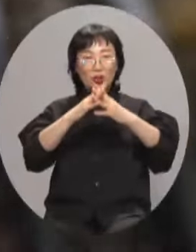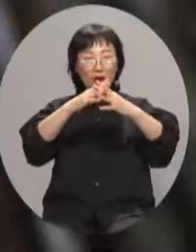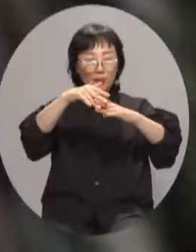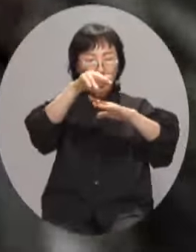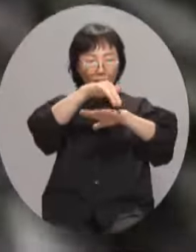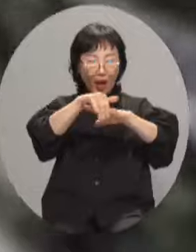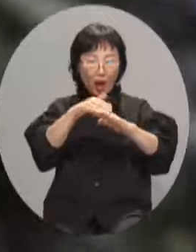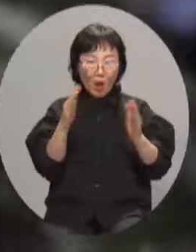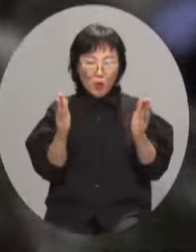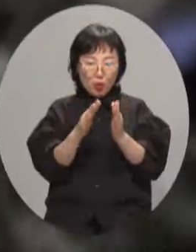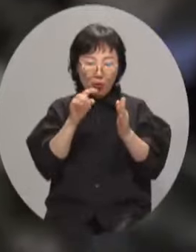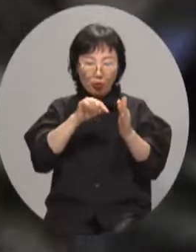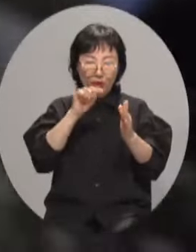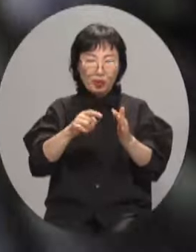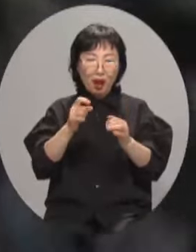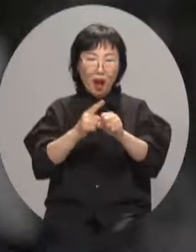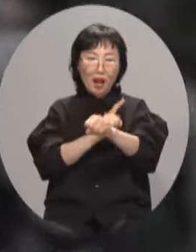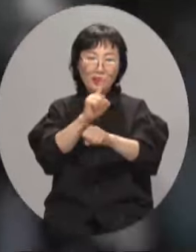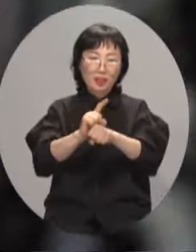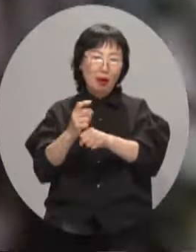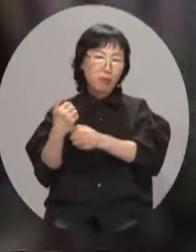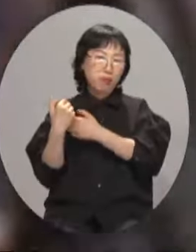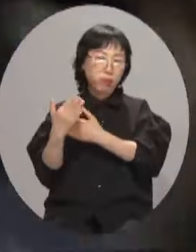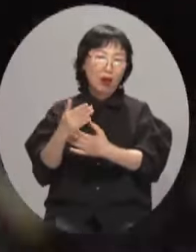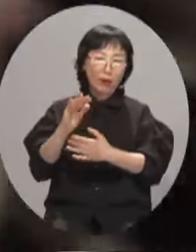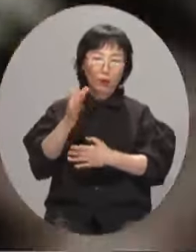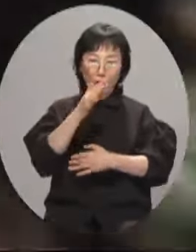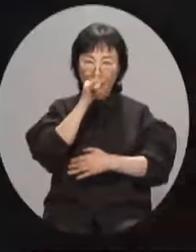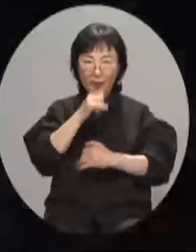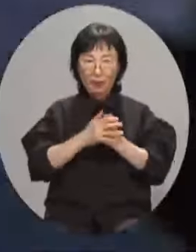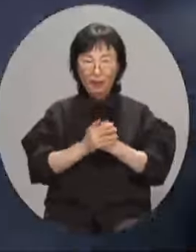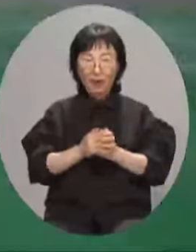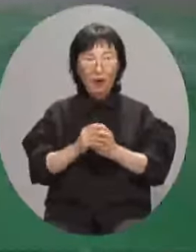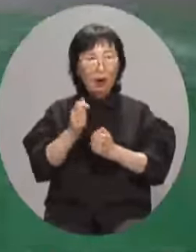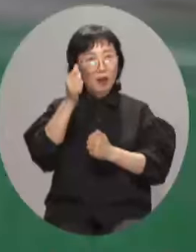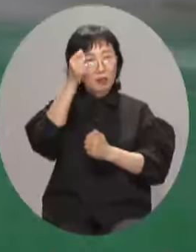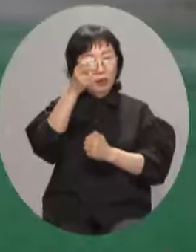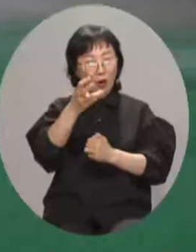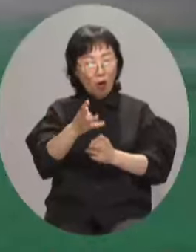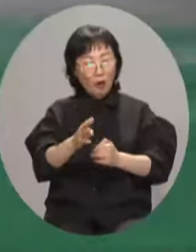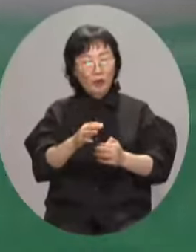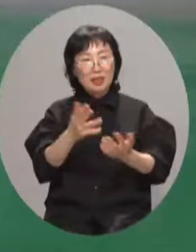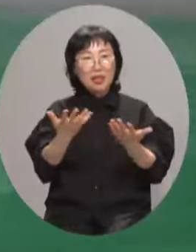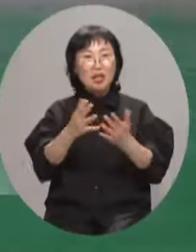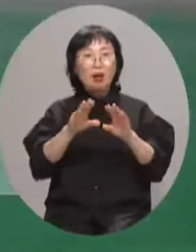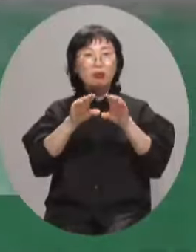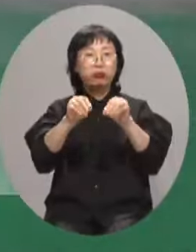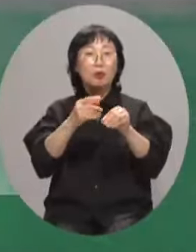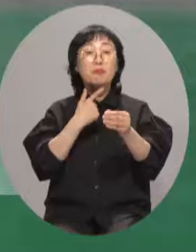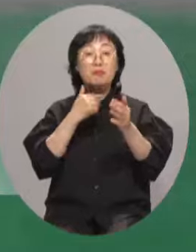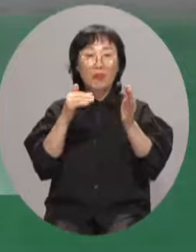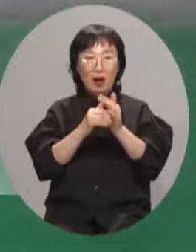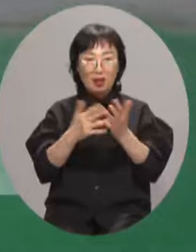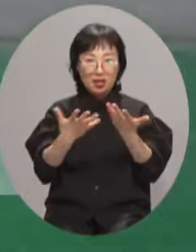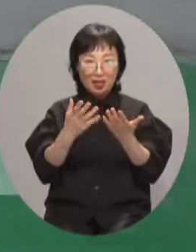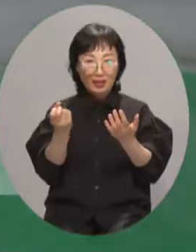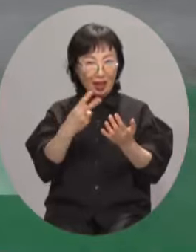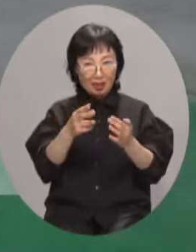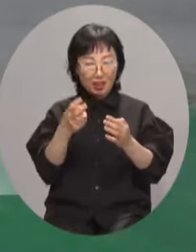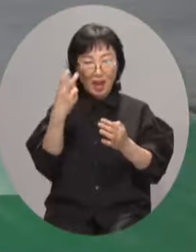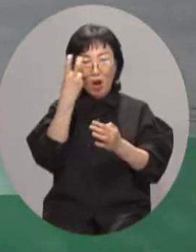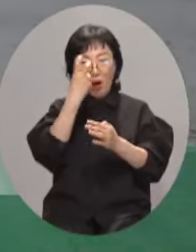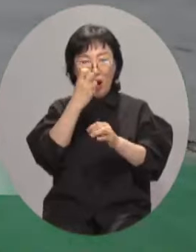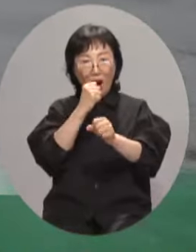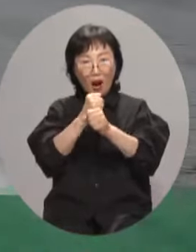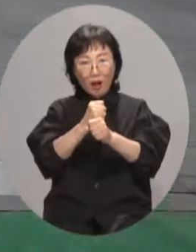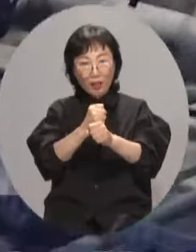최소 1시간 이상 방치된 것으로 추정됩니다. 며칠 동안 가동이 중지됐던 설비의 재가동에 앞서 육안으로